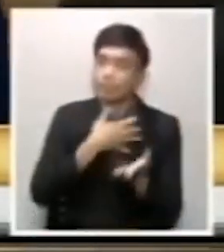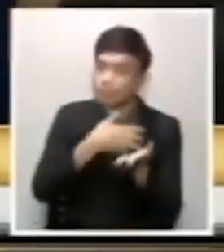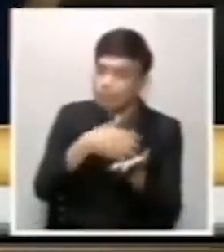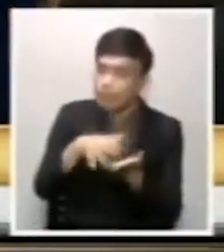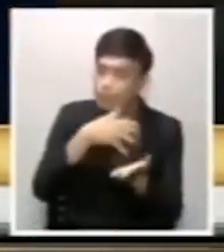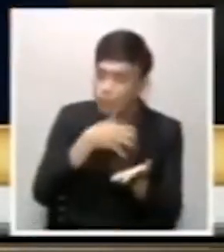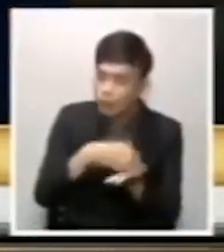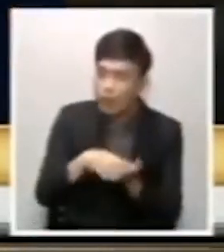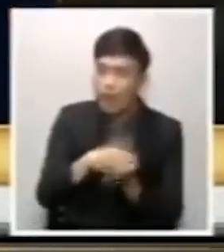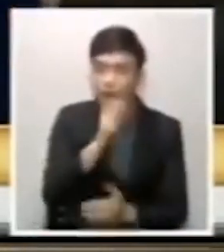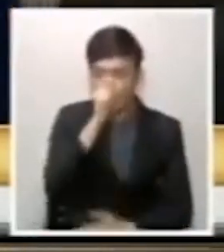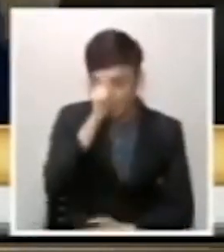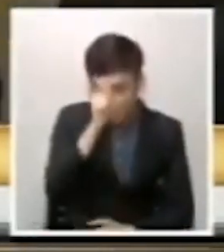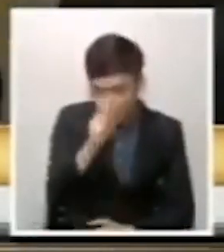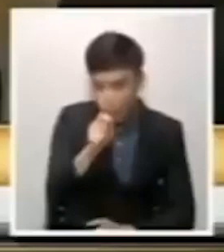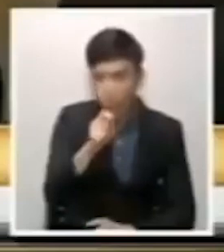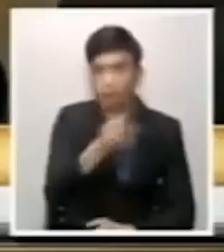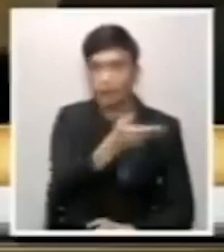ธานด้วยความเคารพว่า